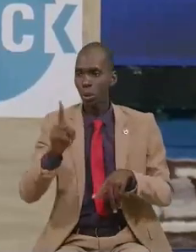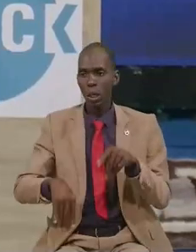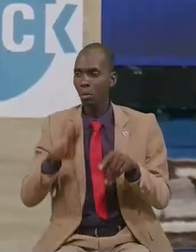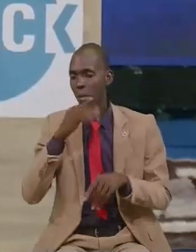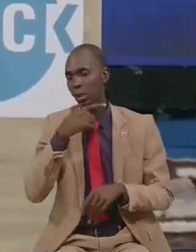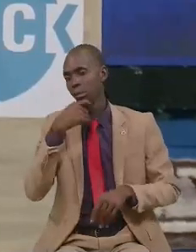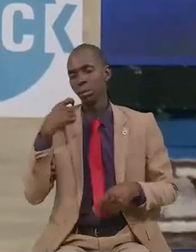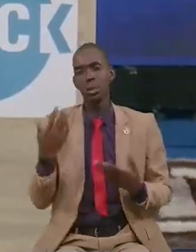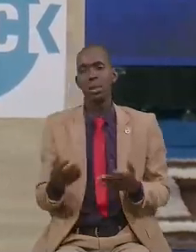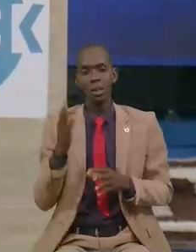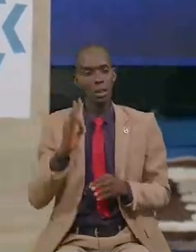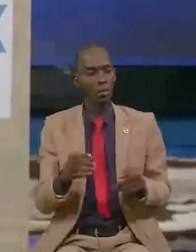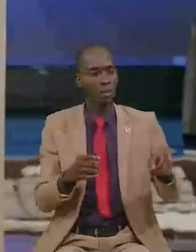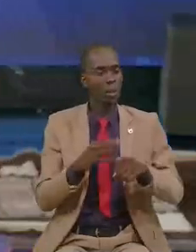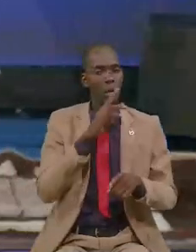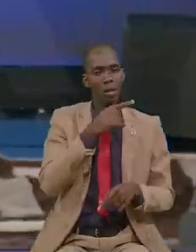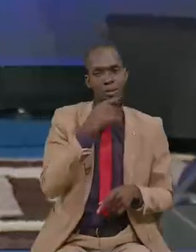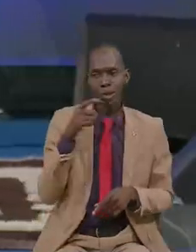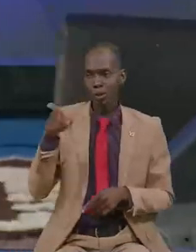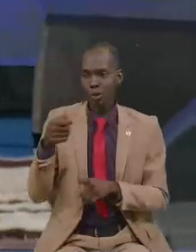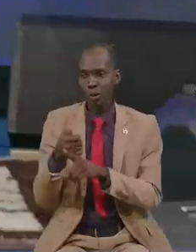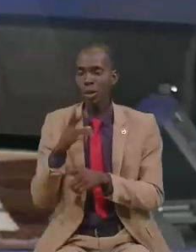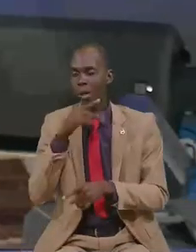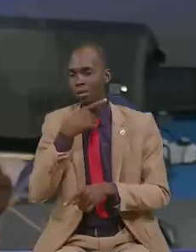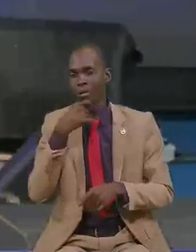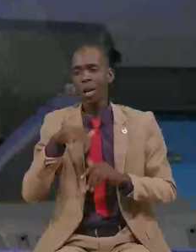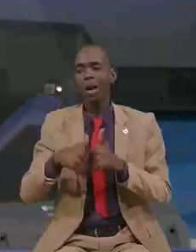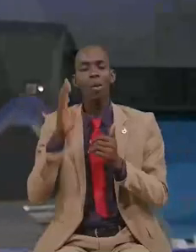Si tu es sec, ils sont secs, qui va les aider.